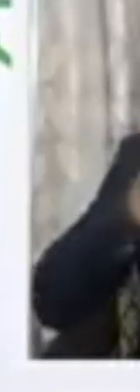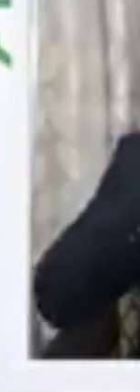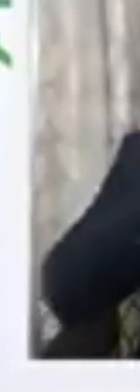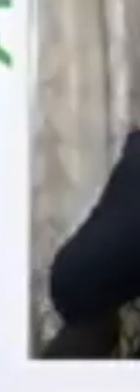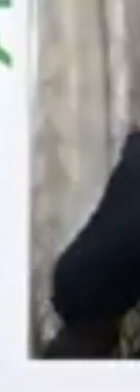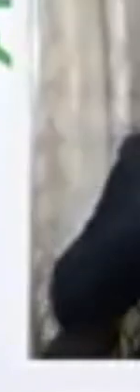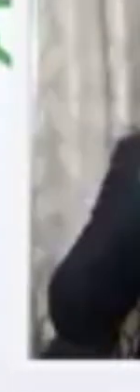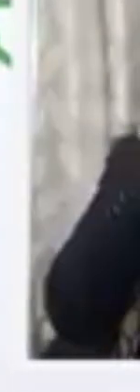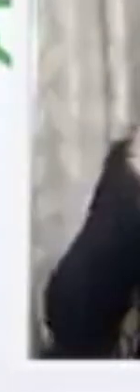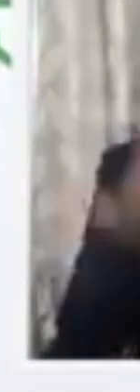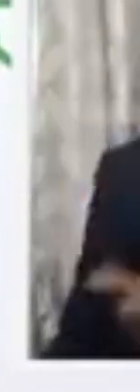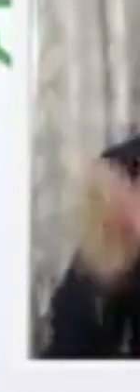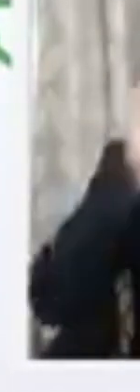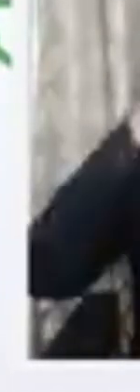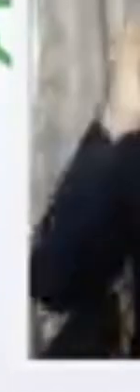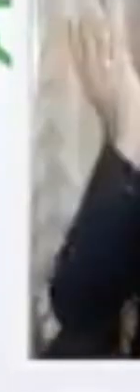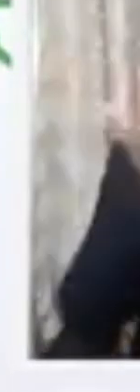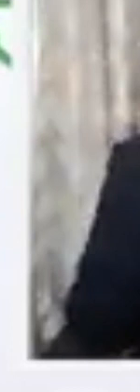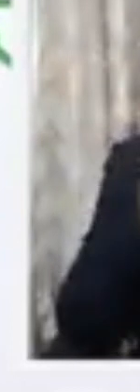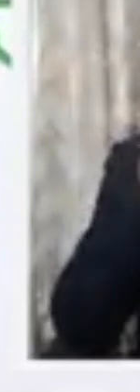এশিয়া 365 জন, এ পর্যন্ত